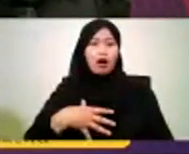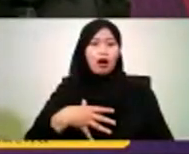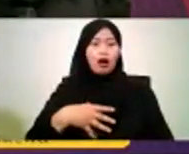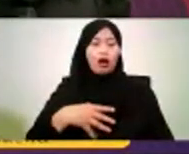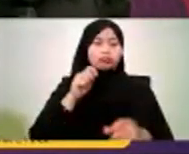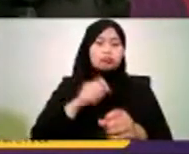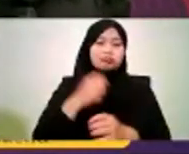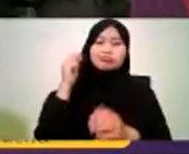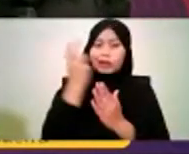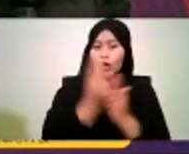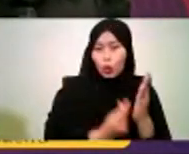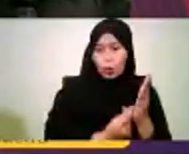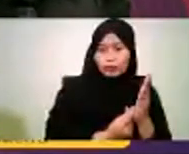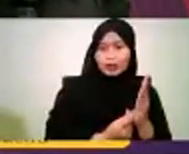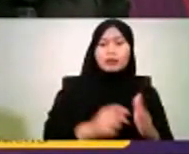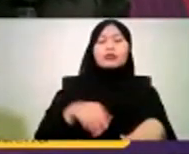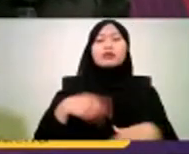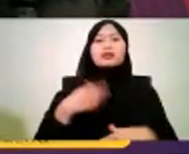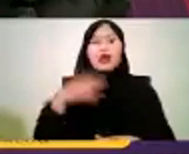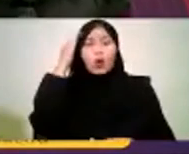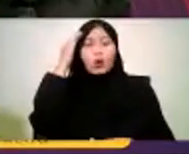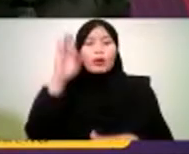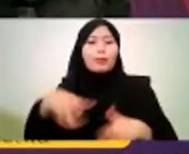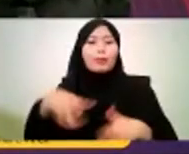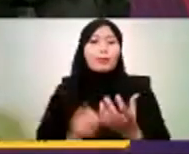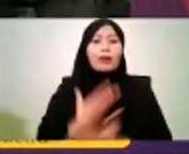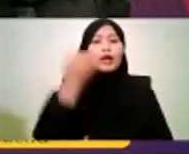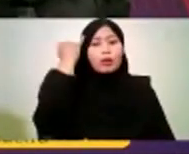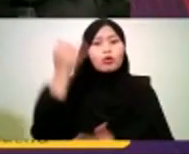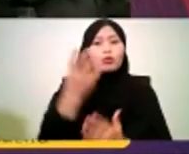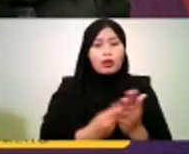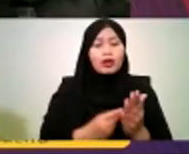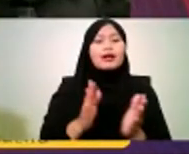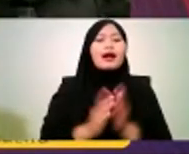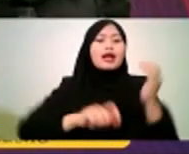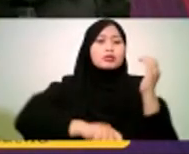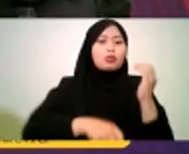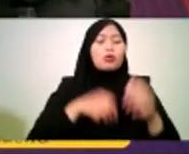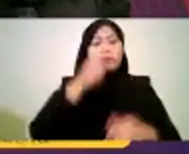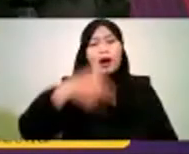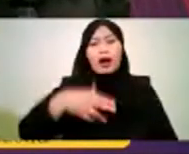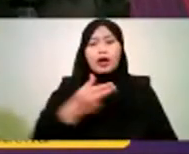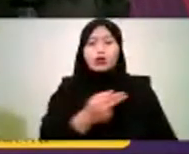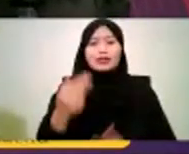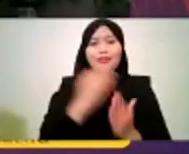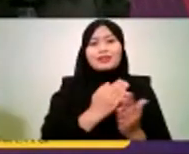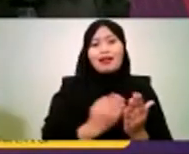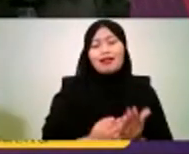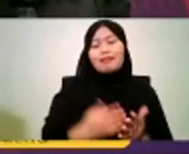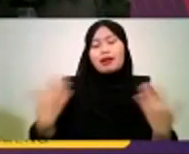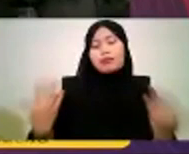kondisi perekonomian dan juga respon kebijakan bank Indonesia Hai hadirin